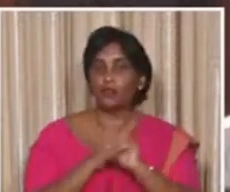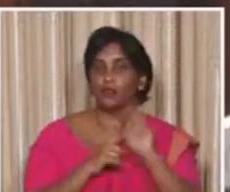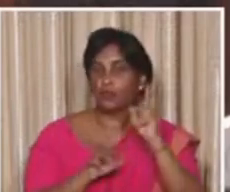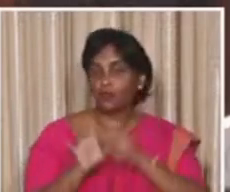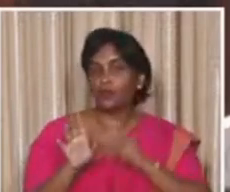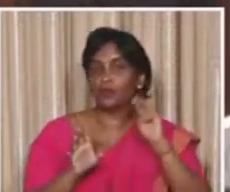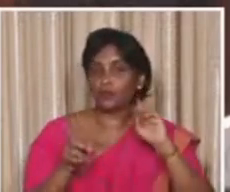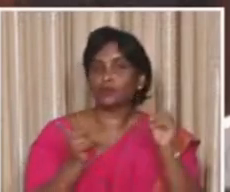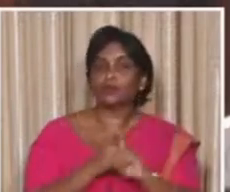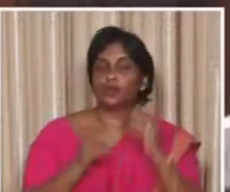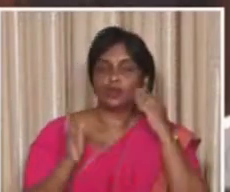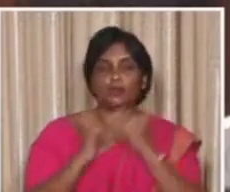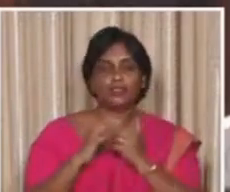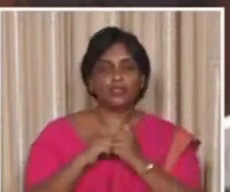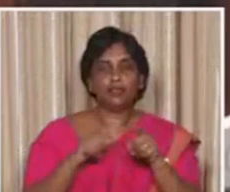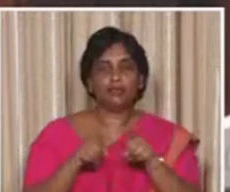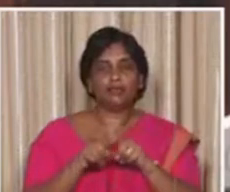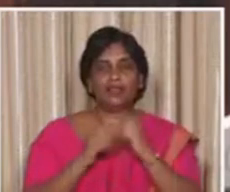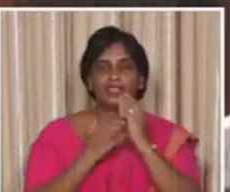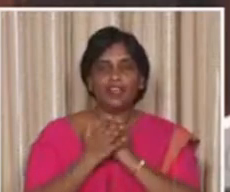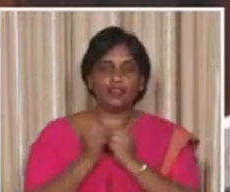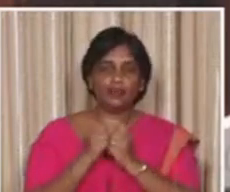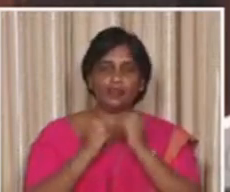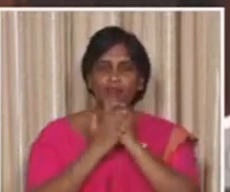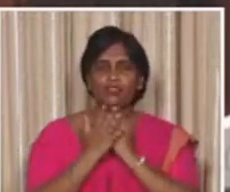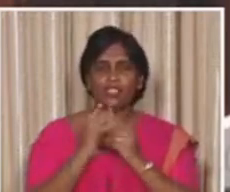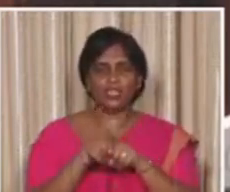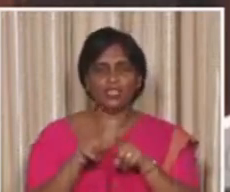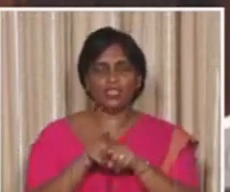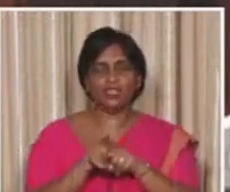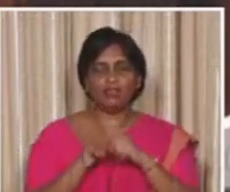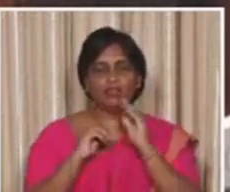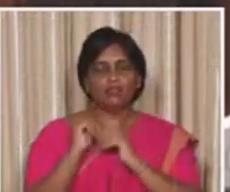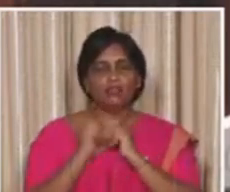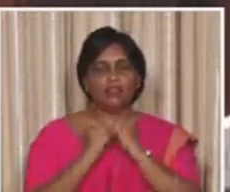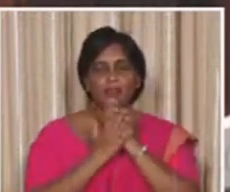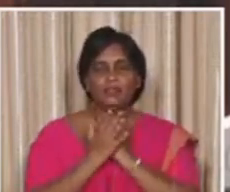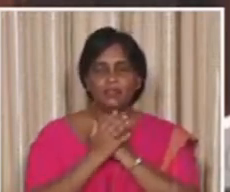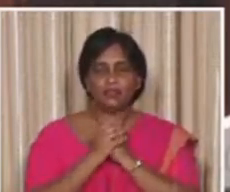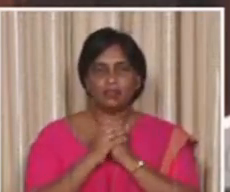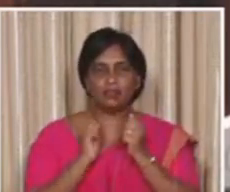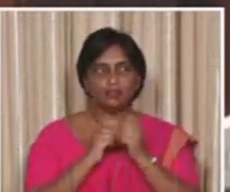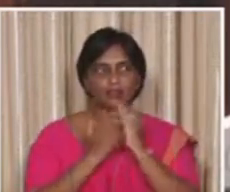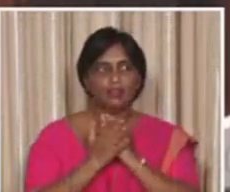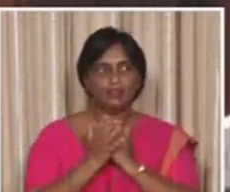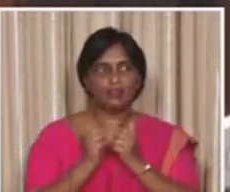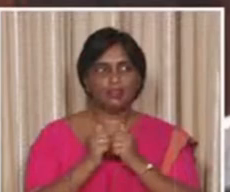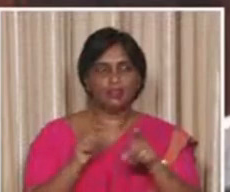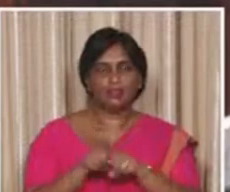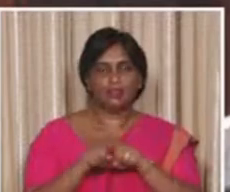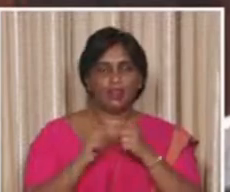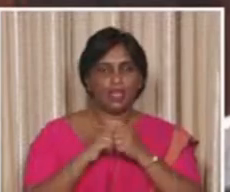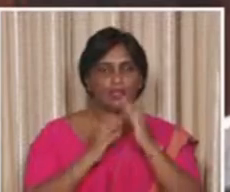பிரதேசத்துக்கு விசேடமான எந்த ஒரு ஒதுக்கீடும் ஜனாதிபதி இந்த வரவு செலவு திட்டத்தில் ஒதுக்கவில்லை. ஜனாதிபதி அவர்கள் வடமாகாணத்தில் இருக்கும்